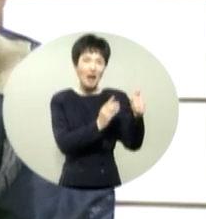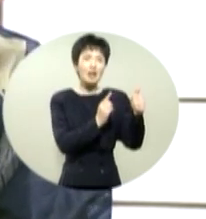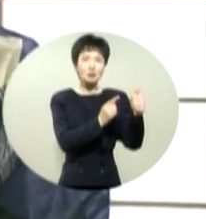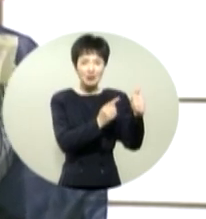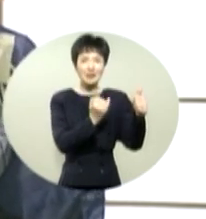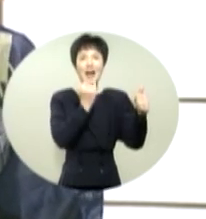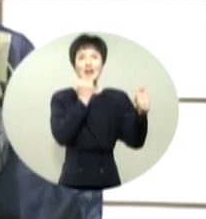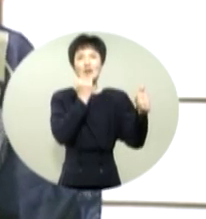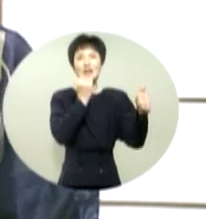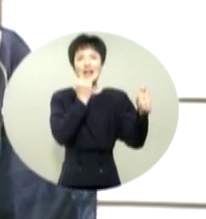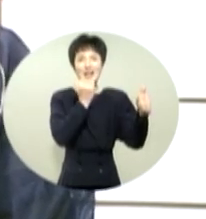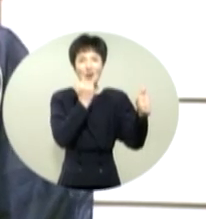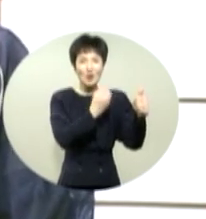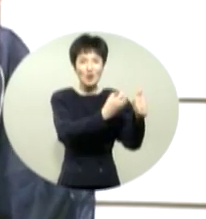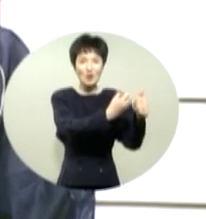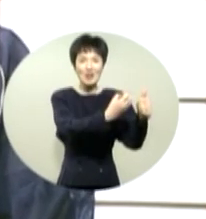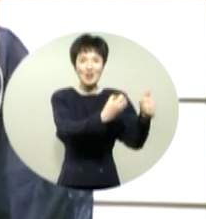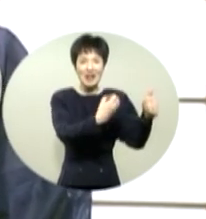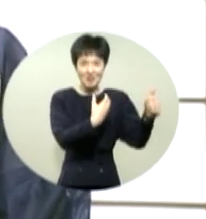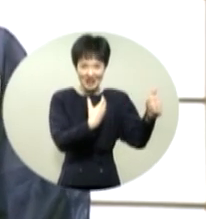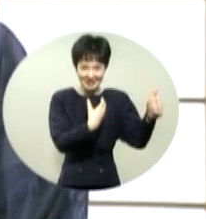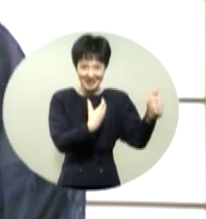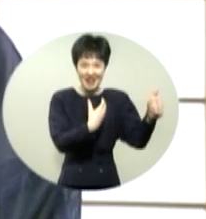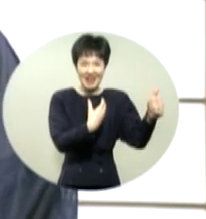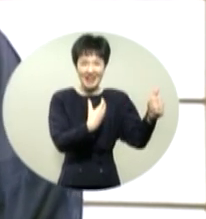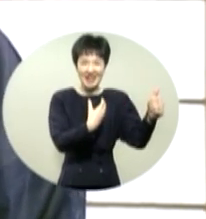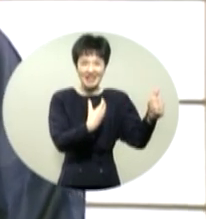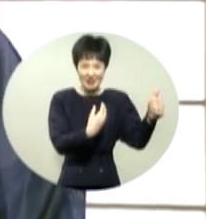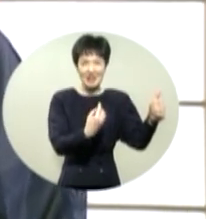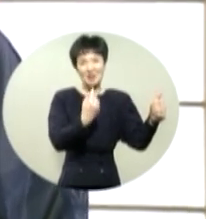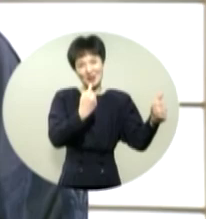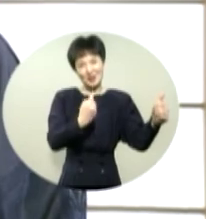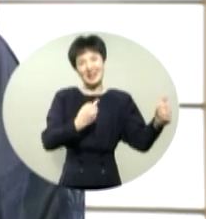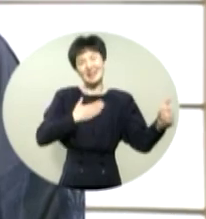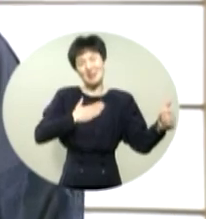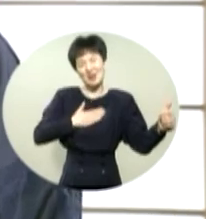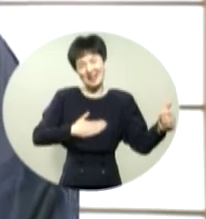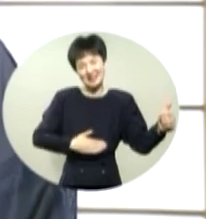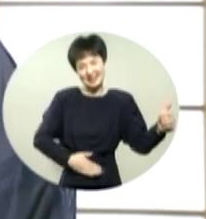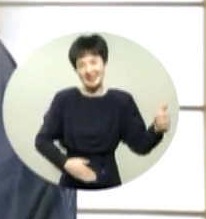許すからいいよって言われまして、それでもう平気になってしまった。